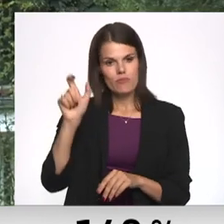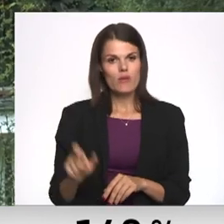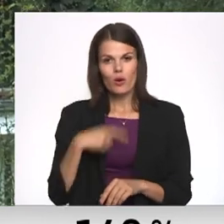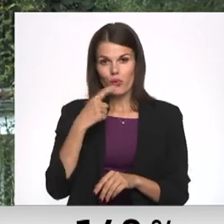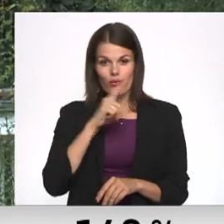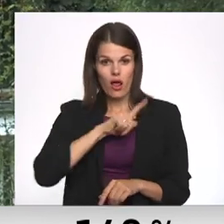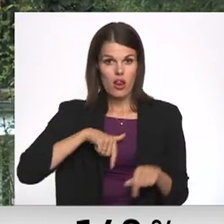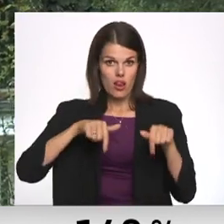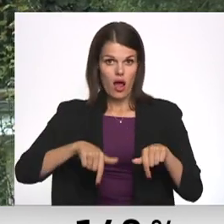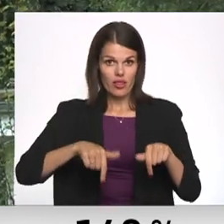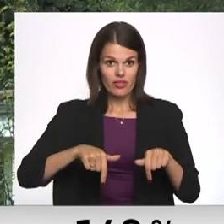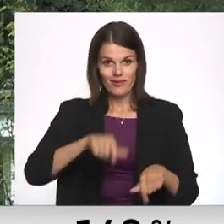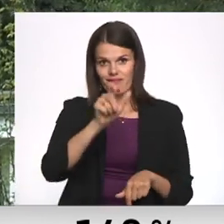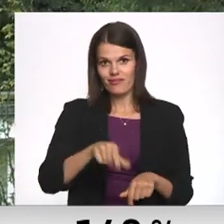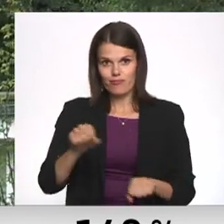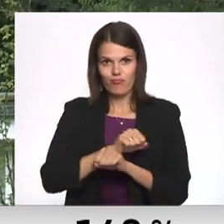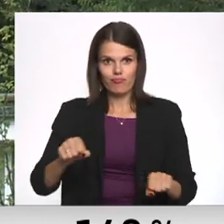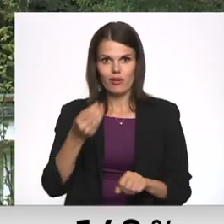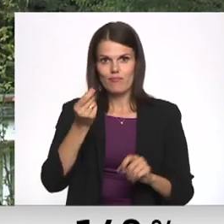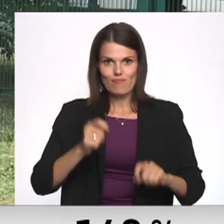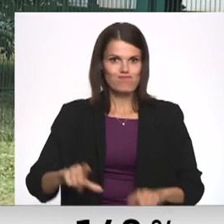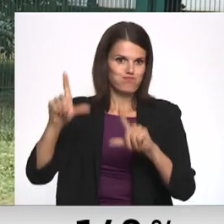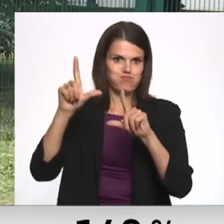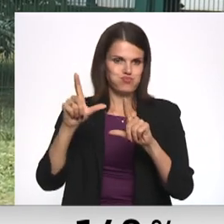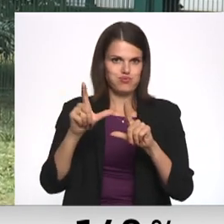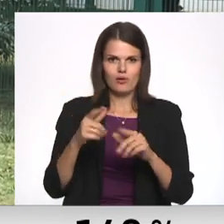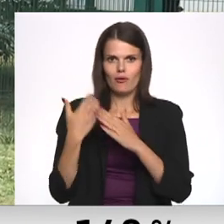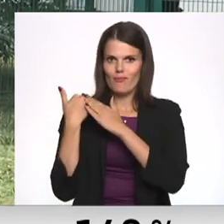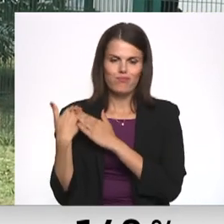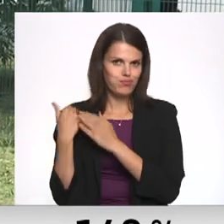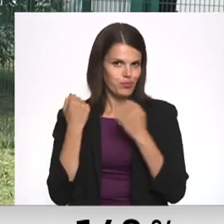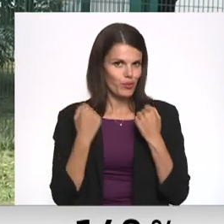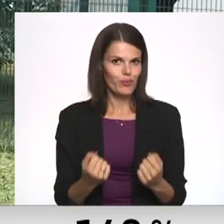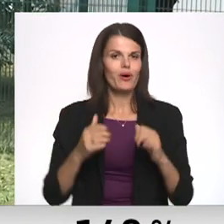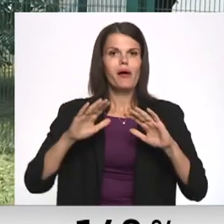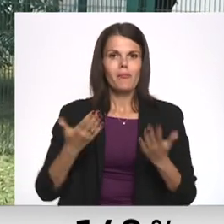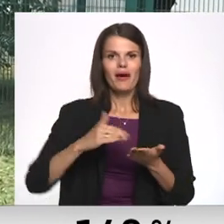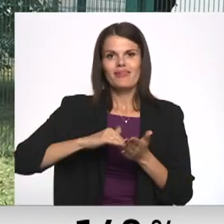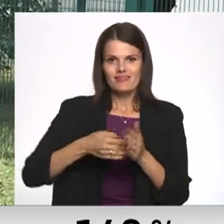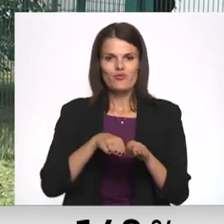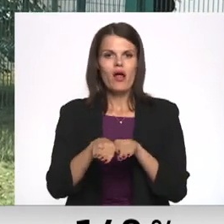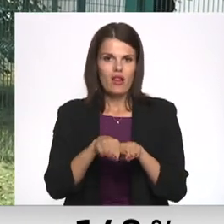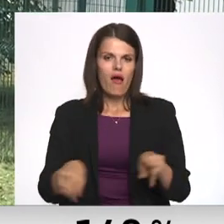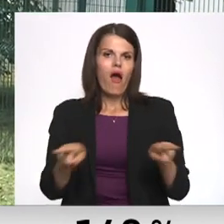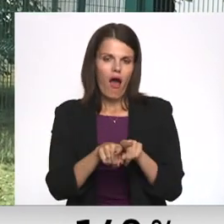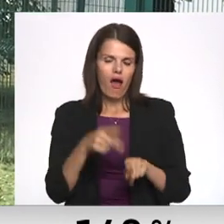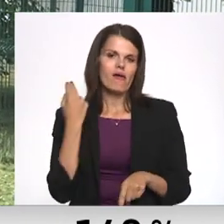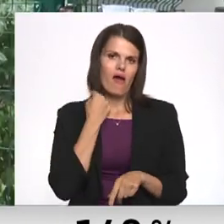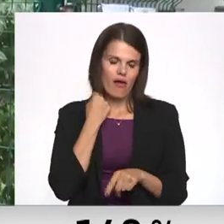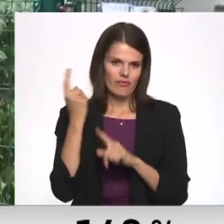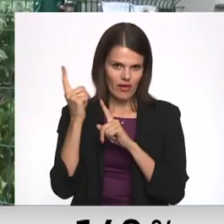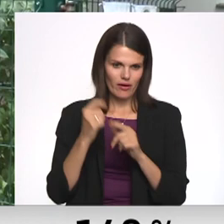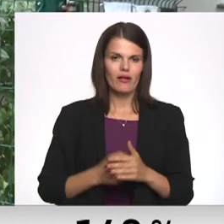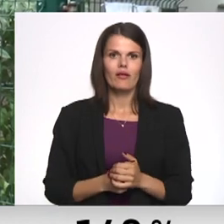atzīst, ka Latvijā dzīvojošajiem straujais cenu kāpums esot nepanesams sloks, bet situācija līdzīga arī viņas mītnes zemē.